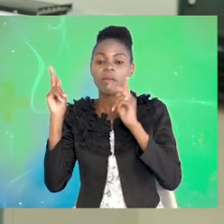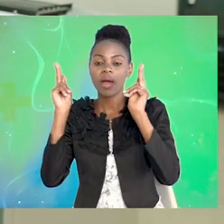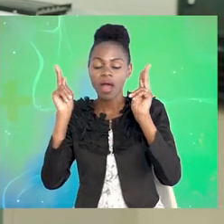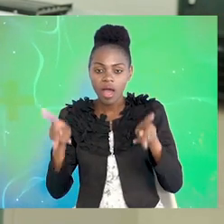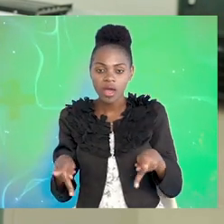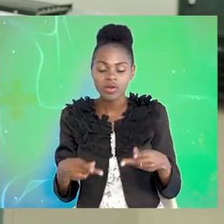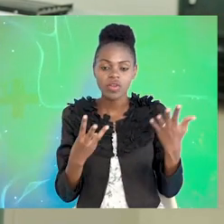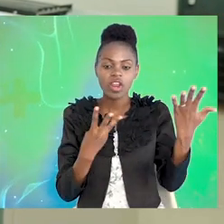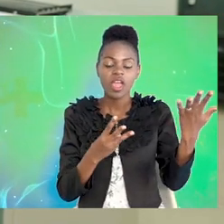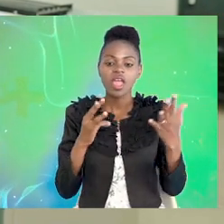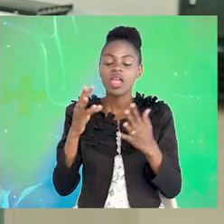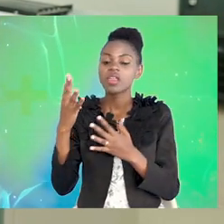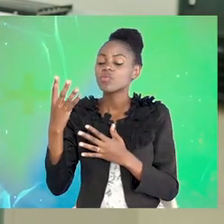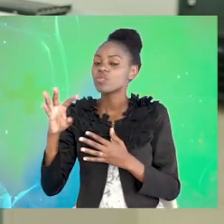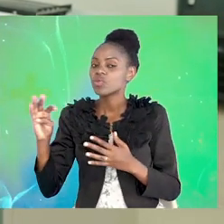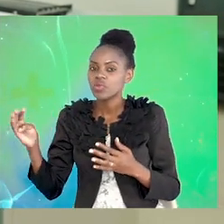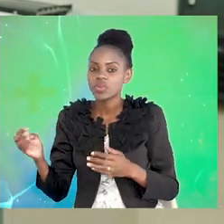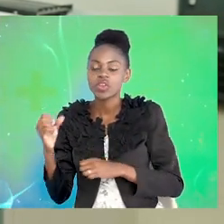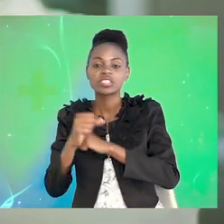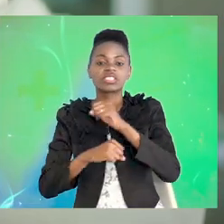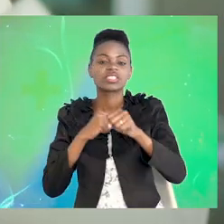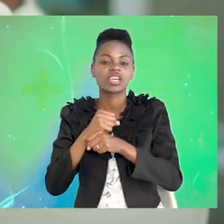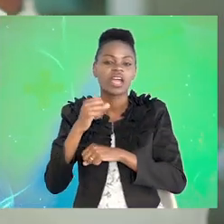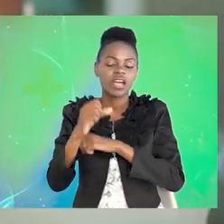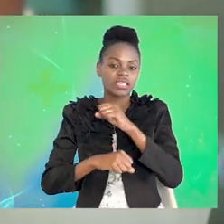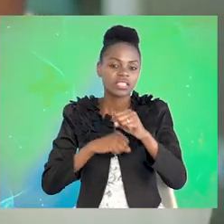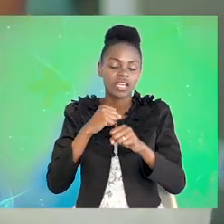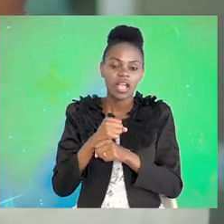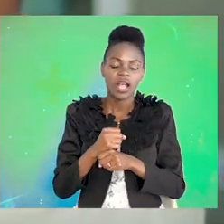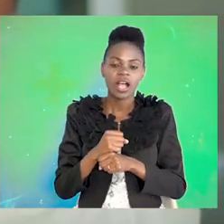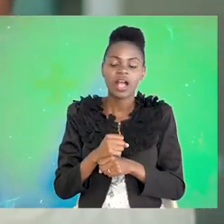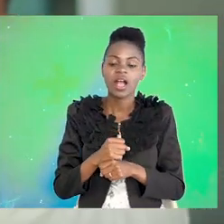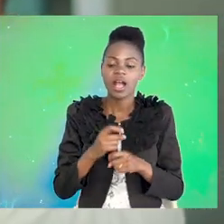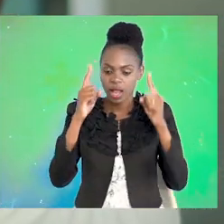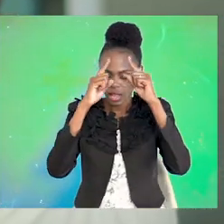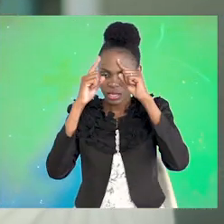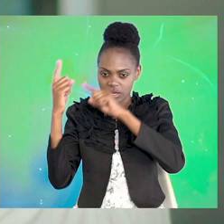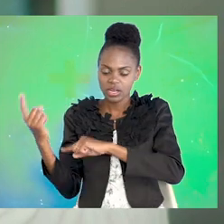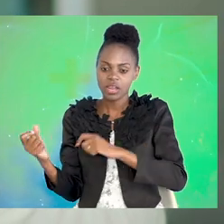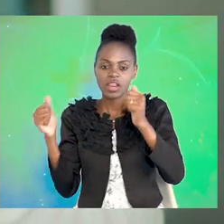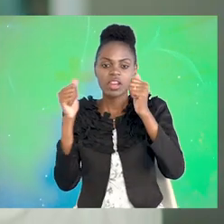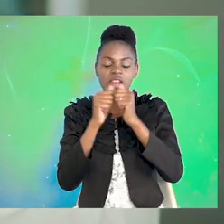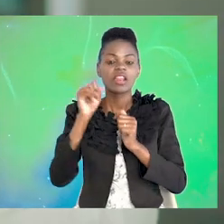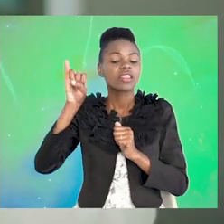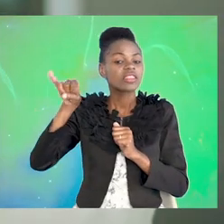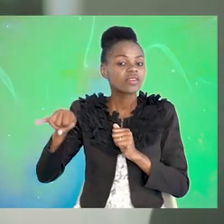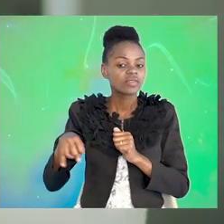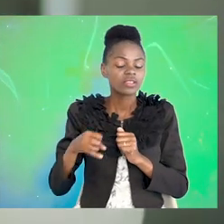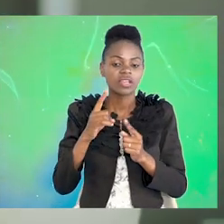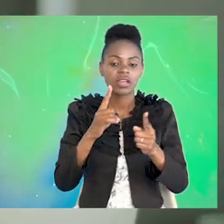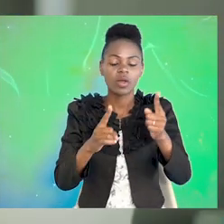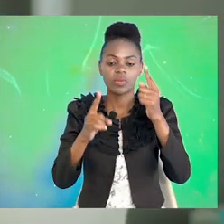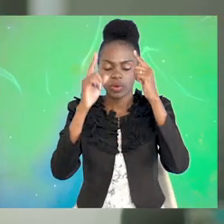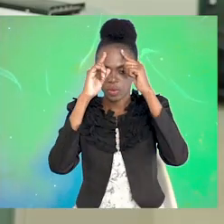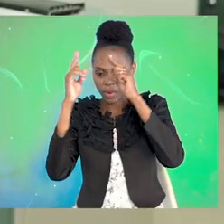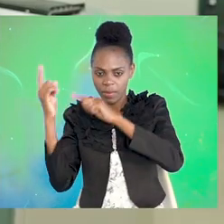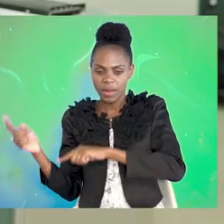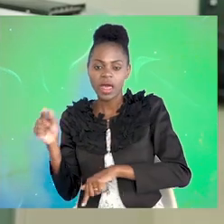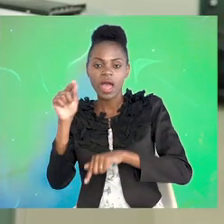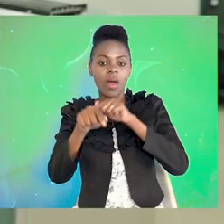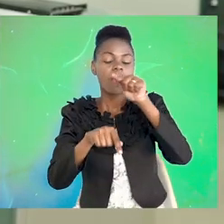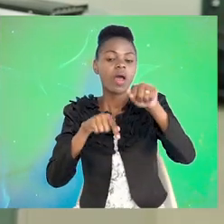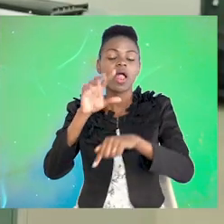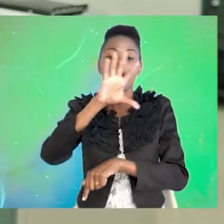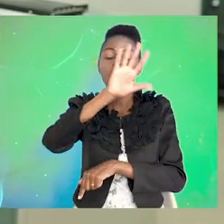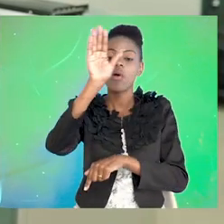lonse lapansi. Chaka nchaka ikutsitsira anthu 110,000 kunsabwera ambiri aiwa bale ndi anzathu a mu